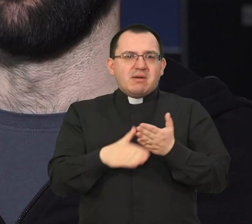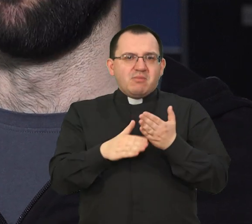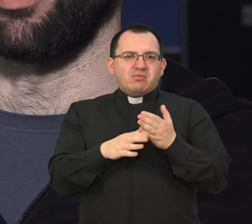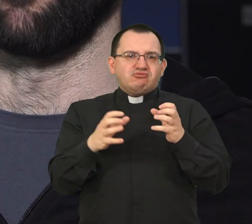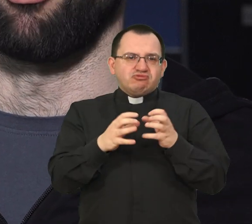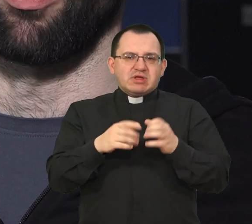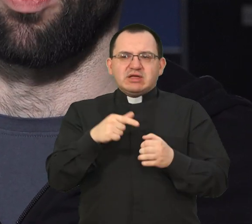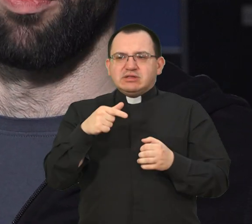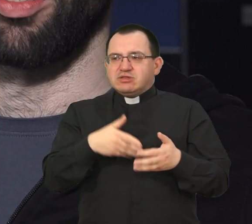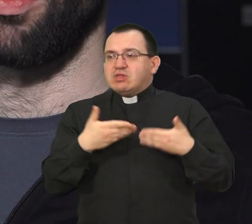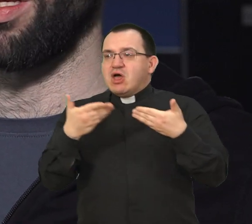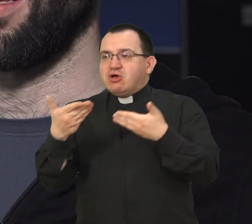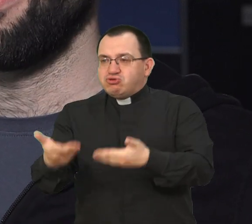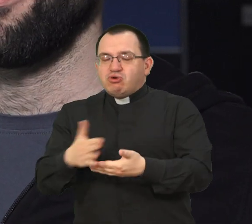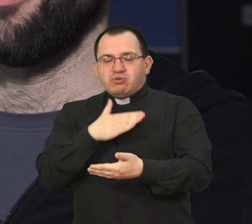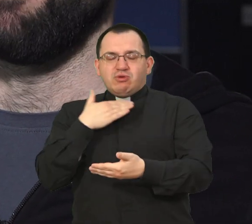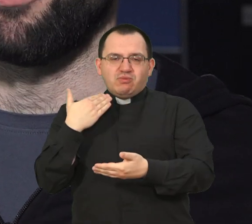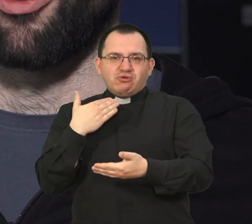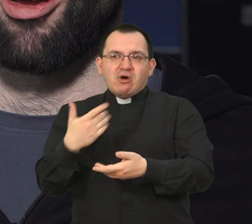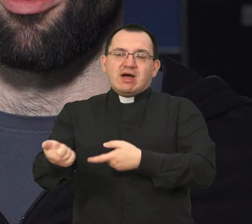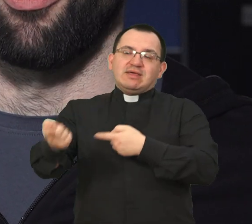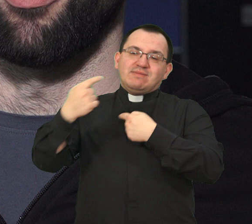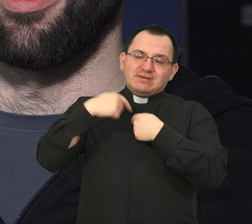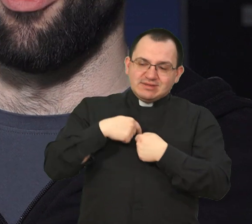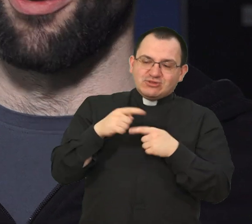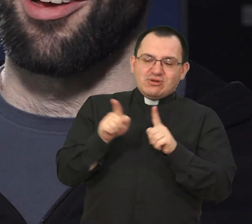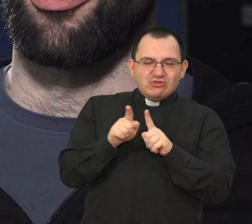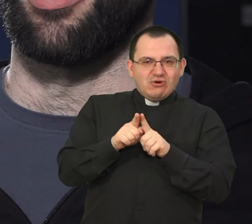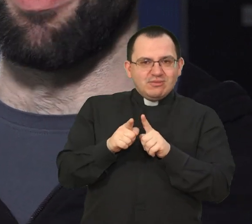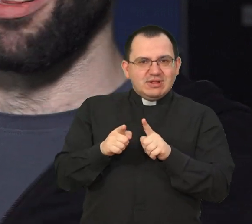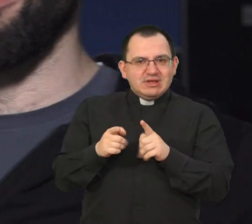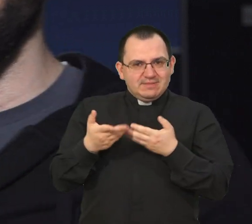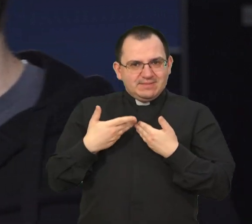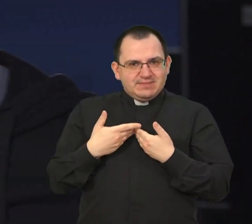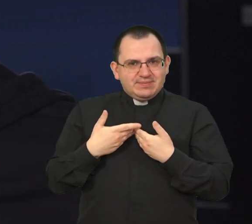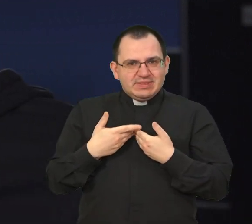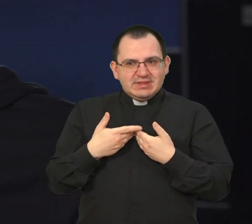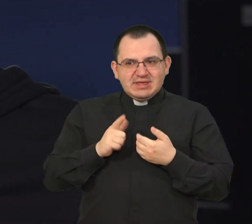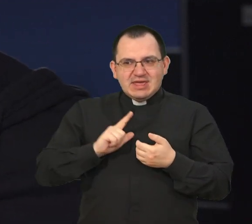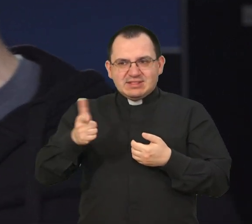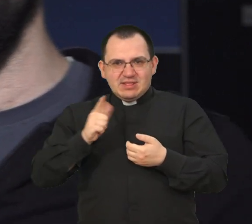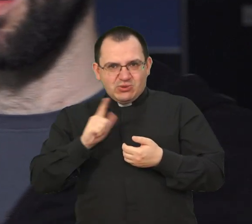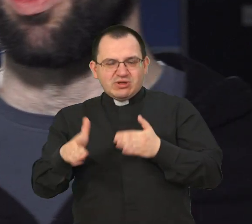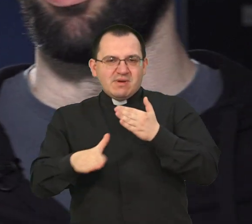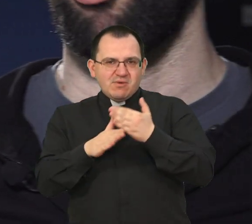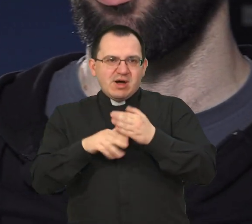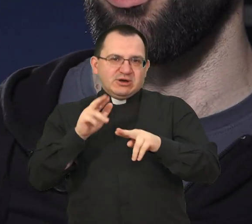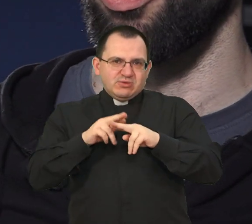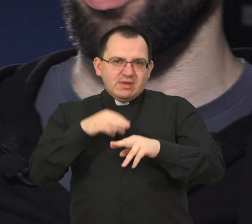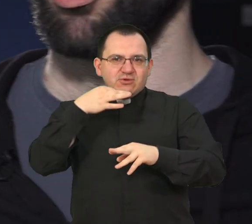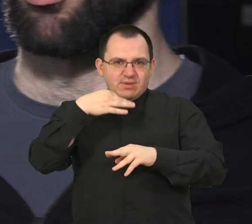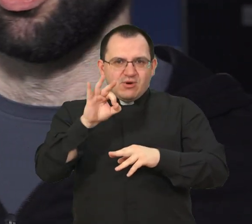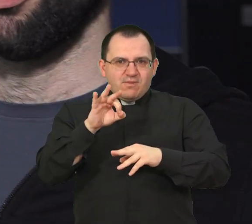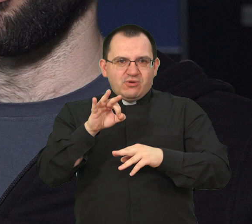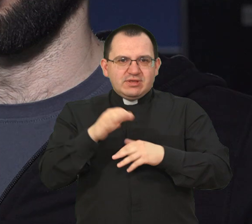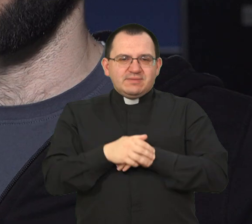mi smo primili višestruko preko njega. Mi to kažemo da on nas čini boljim i mi njega činimo boljim. I zajednica je u početku, dok